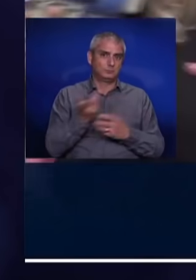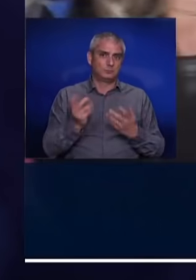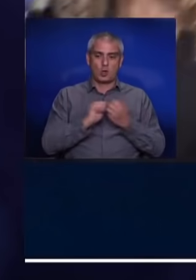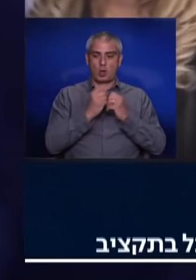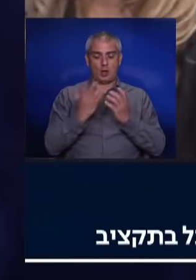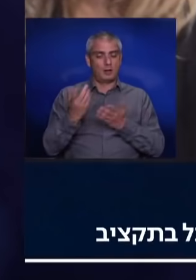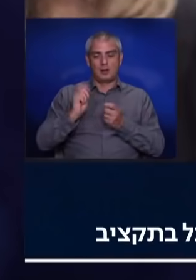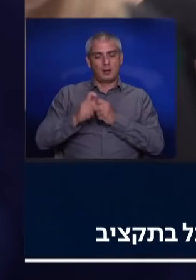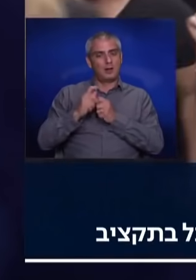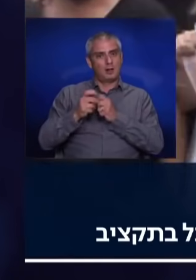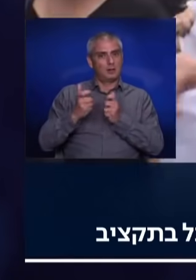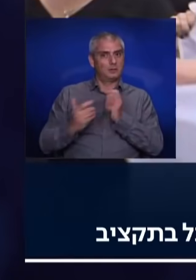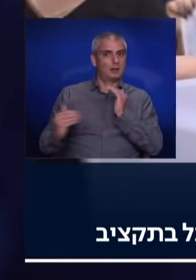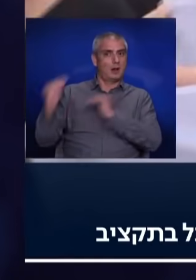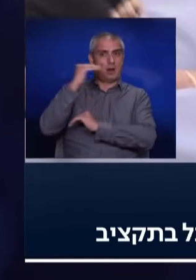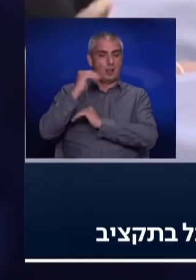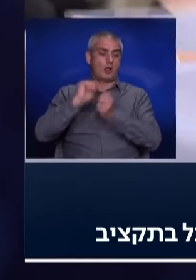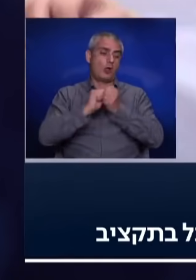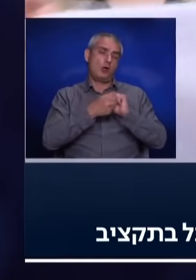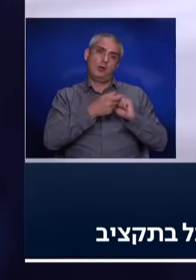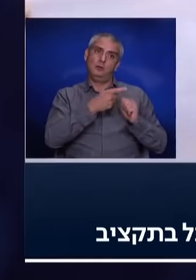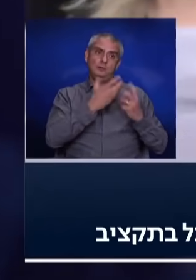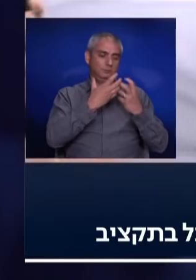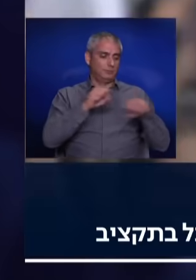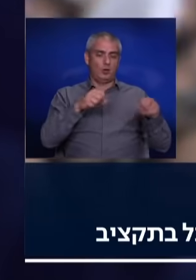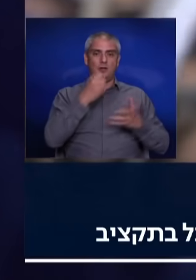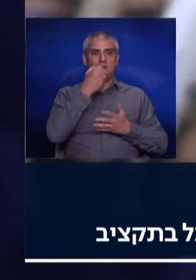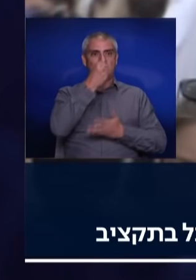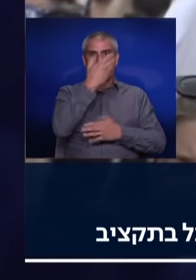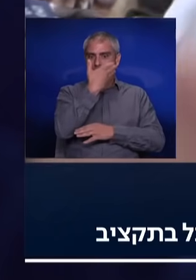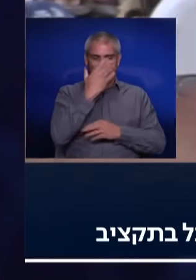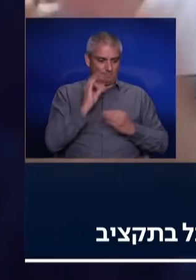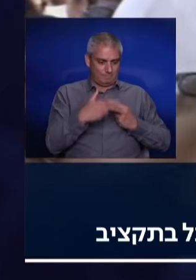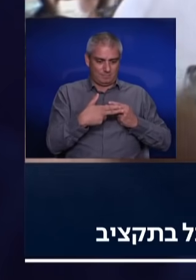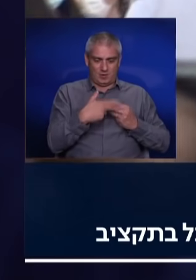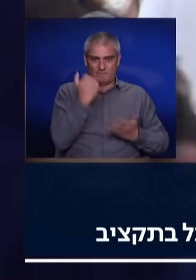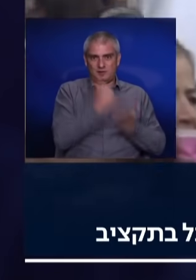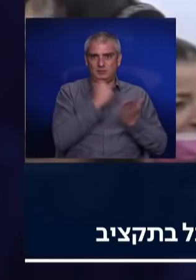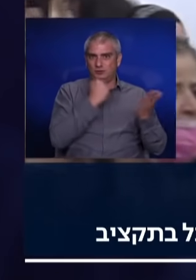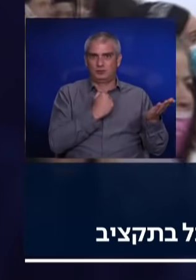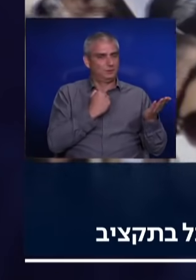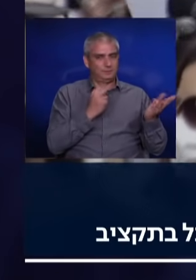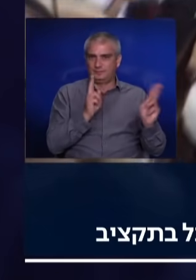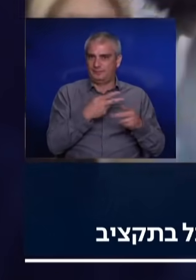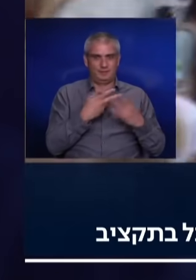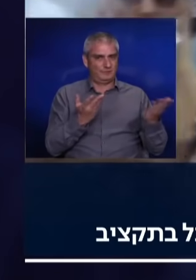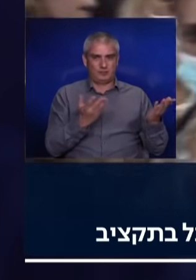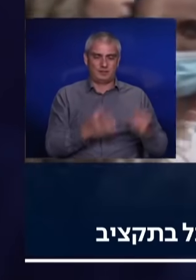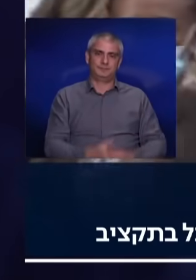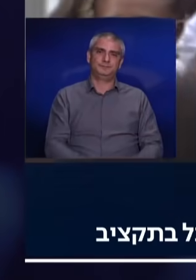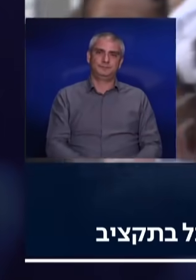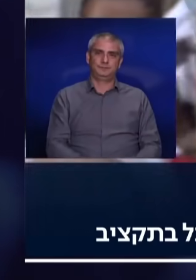של התעריף המפוקח להורים או פירוק של תקציב המדינה שעומד ממש בפני אישור, פשוט זה לא יהיה. תודה ליאל.